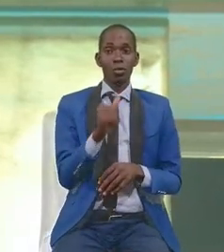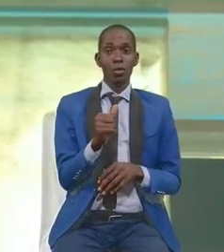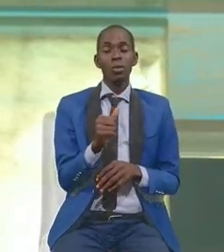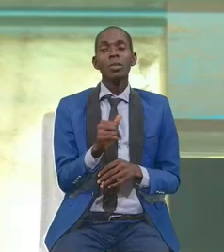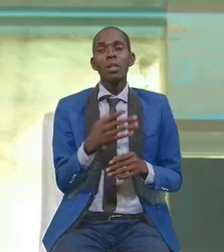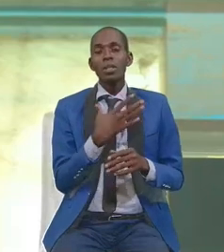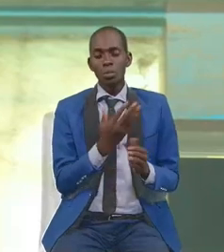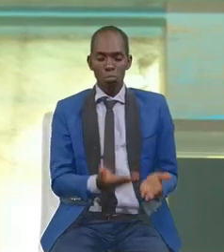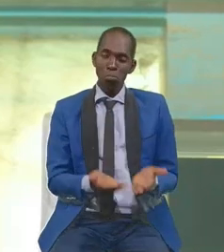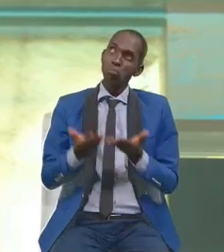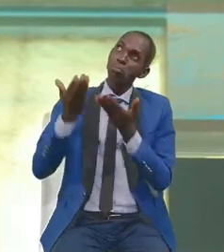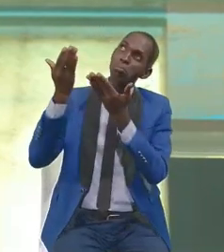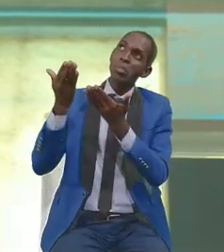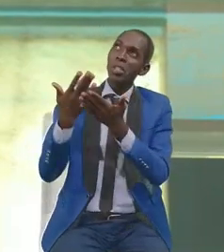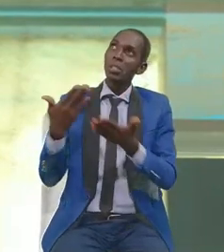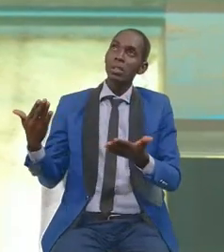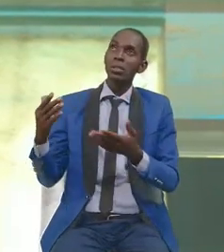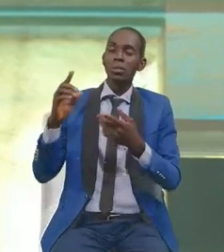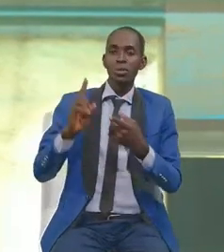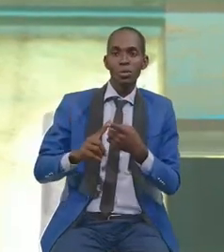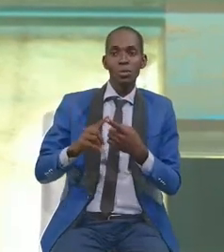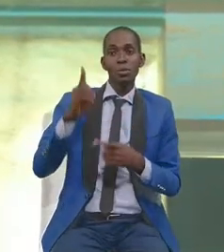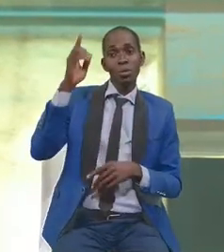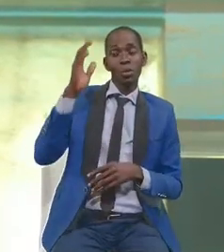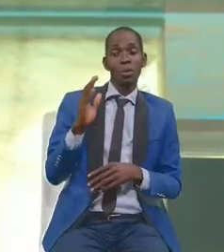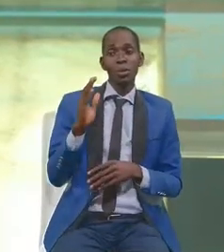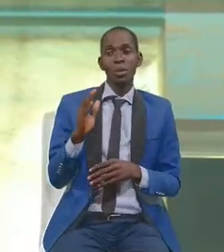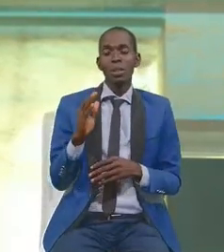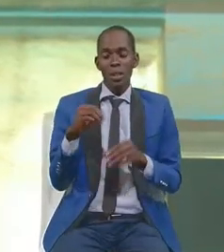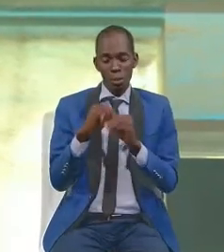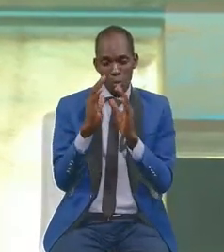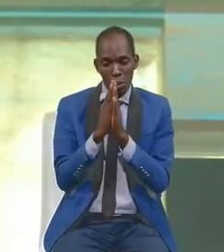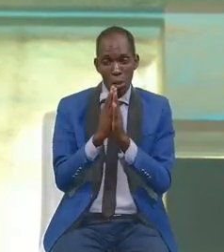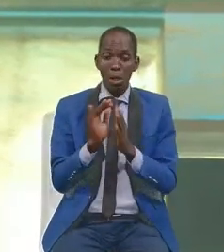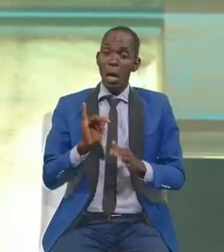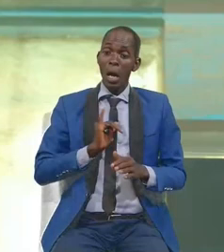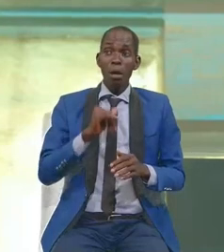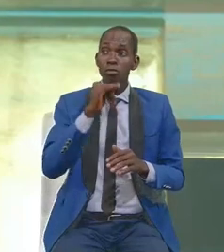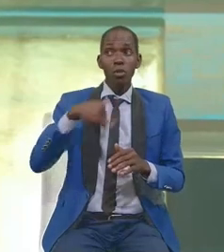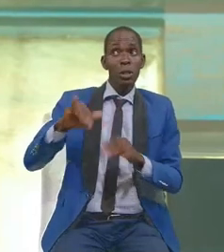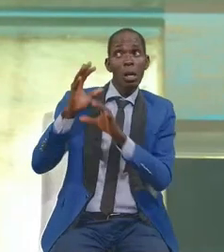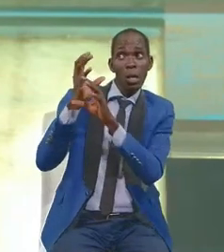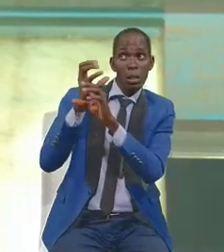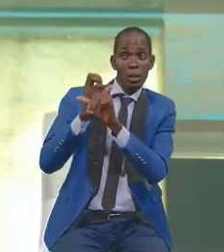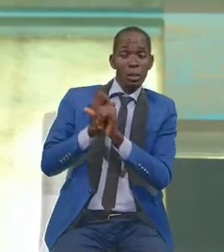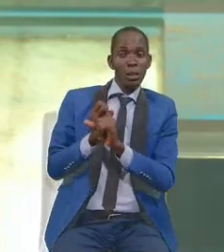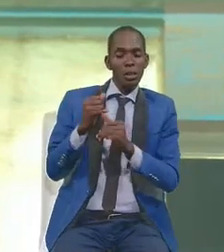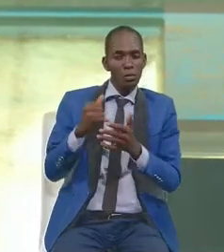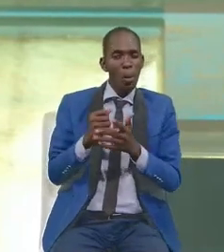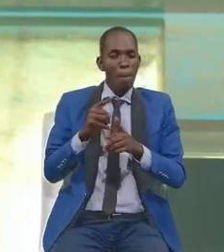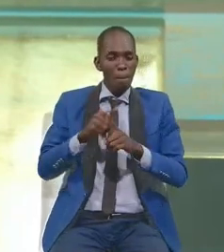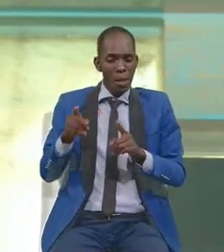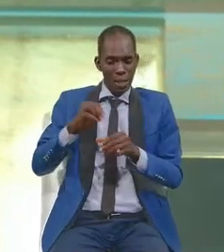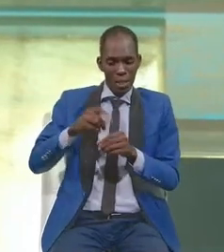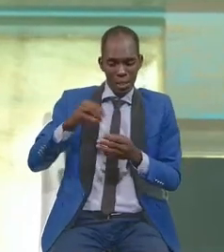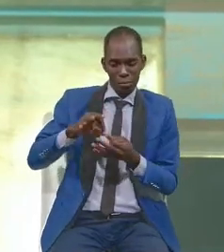cela au Seigneur dans la prière. Quoique je ne l'ai pas vu physiquement, dans le spirituel, je